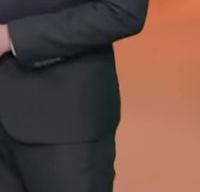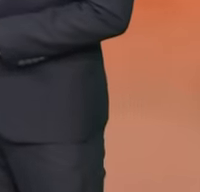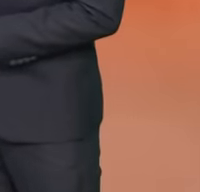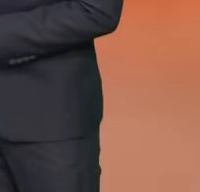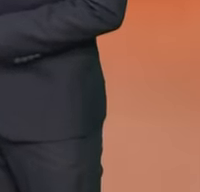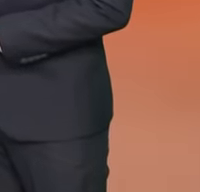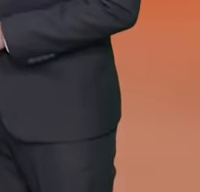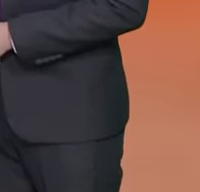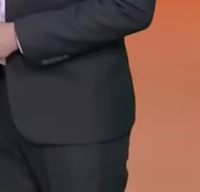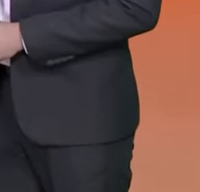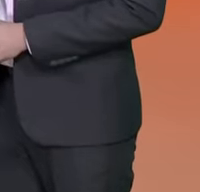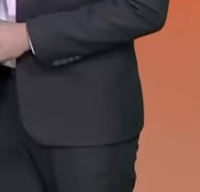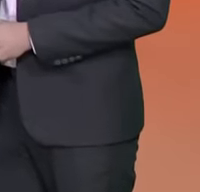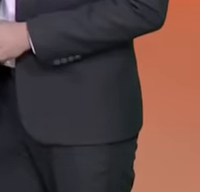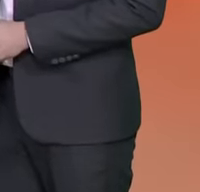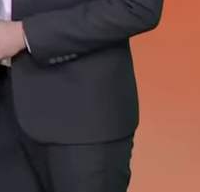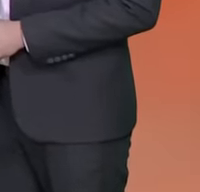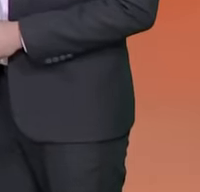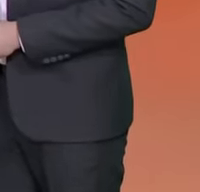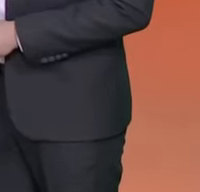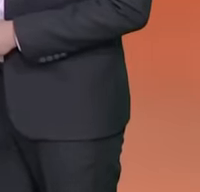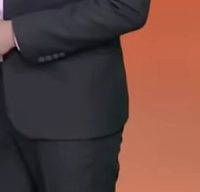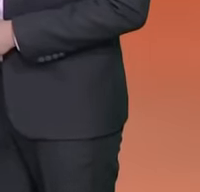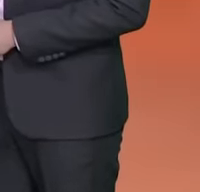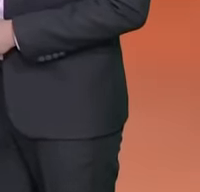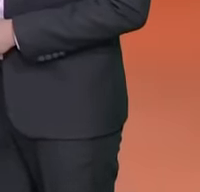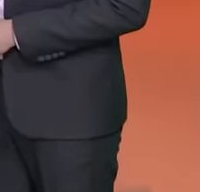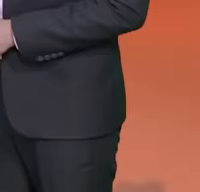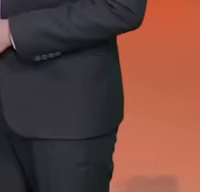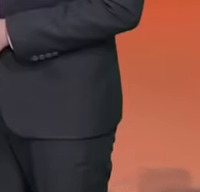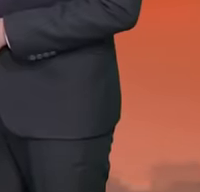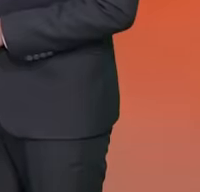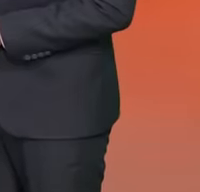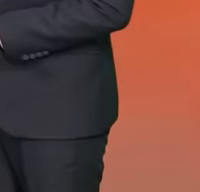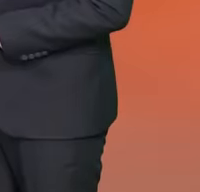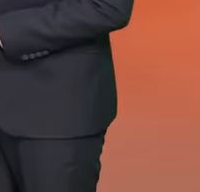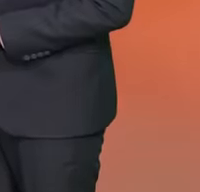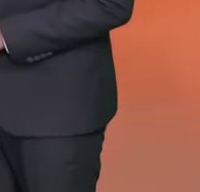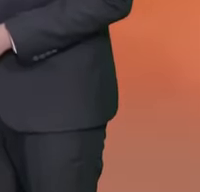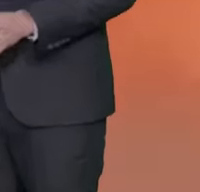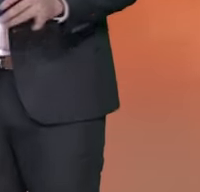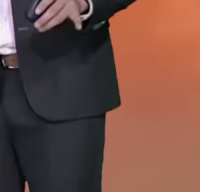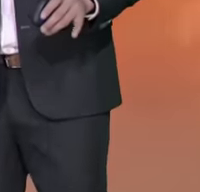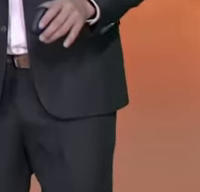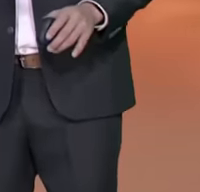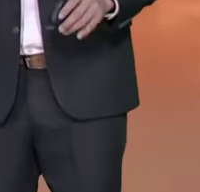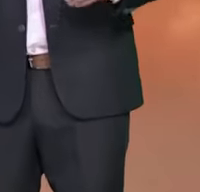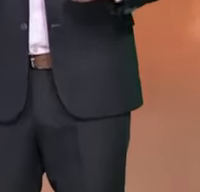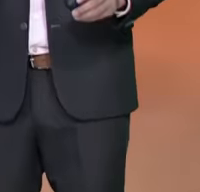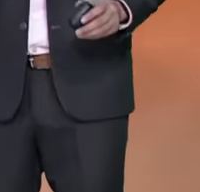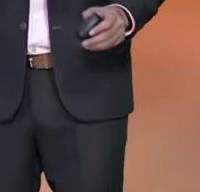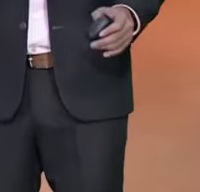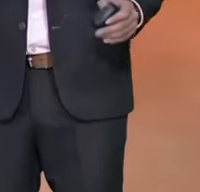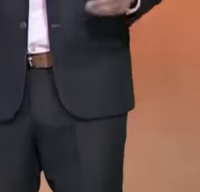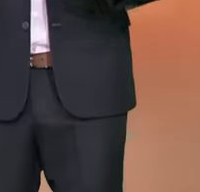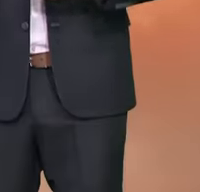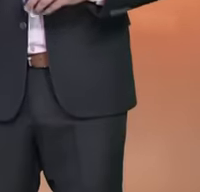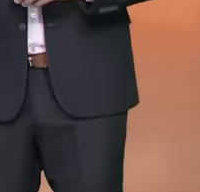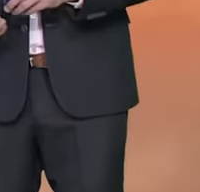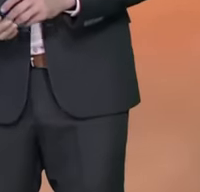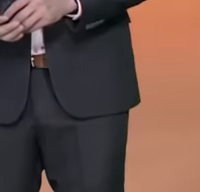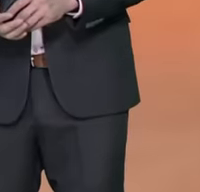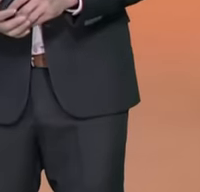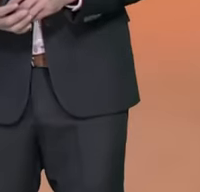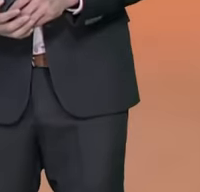lalo po dyan sa Aborlan at sa Puerto Princesa, Palawan, na aabot sa 45 degrees Celsius. Kaya kapamilya, para maiwasan ang heat